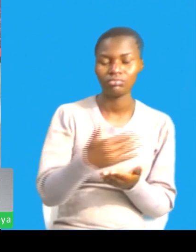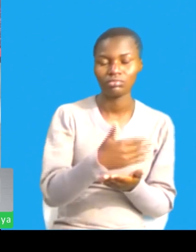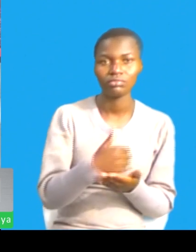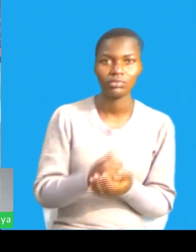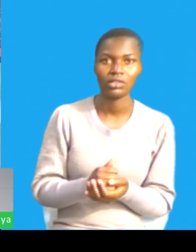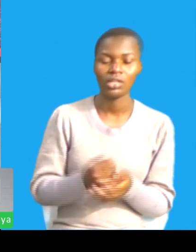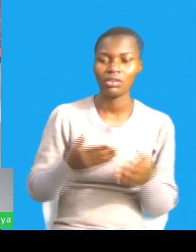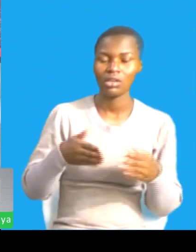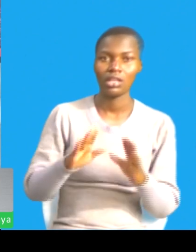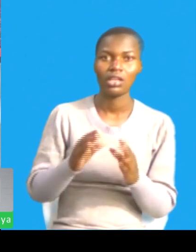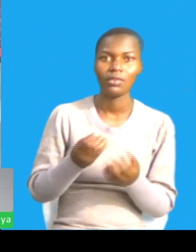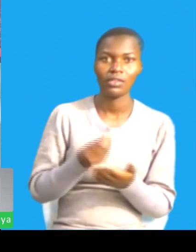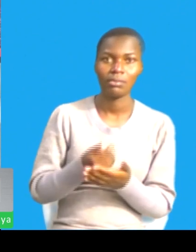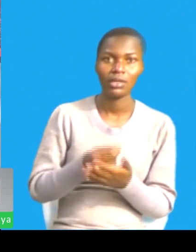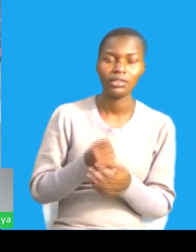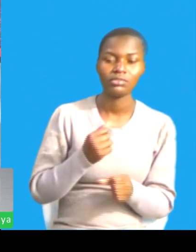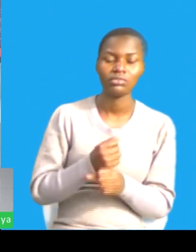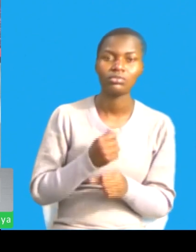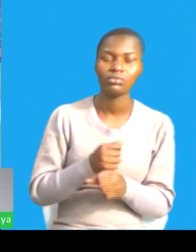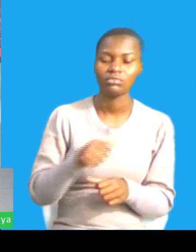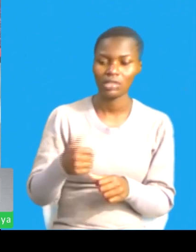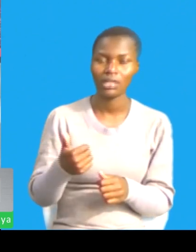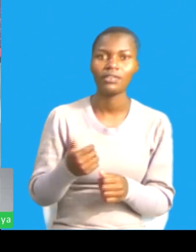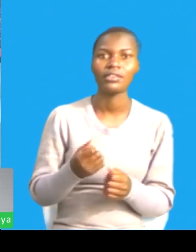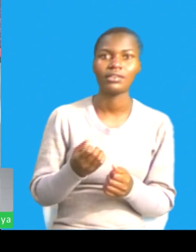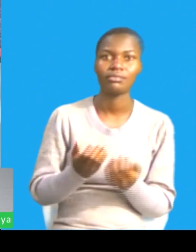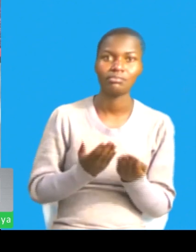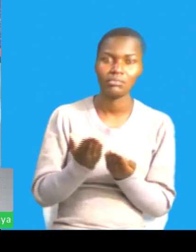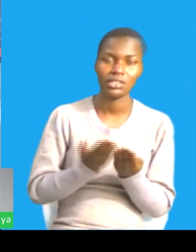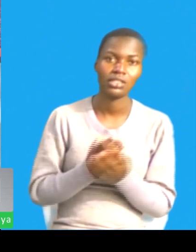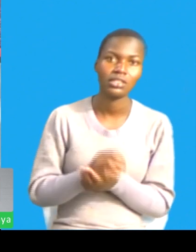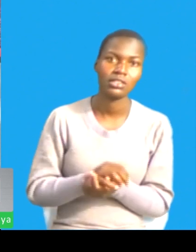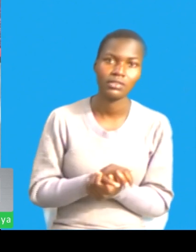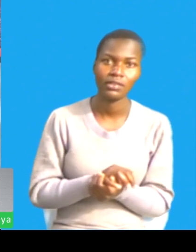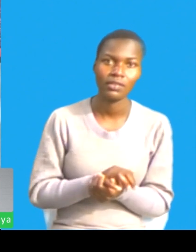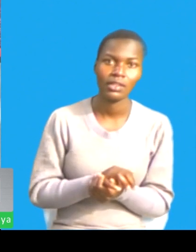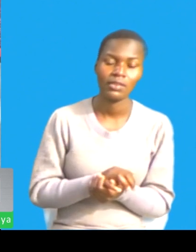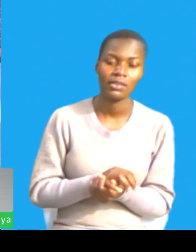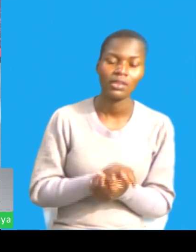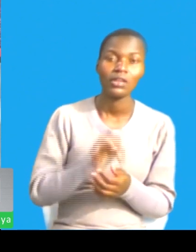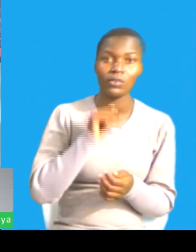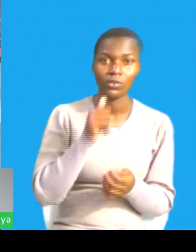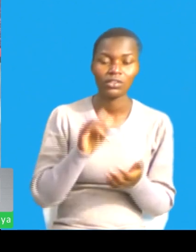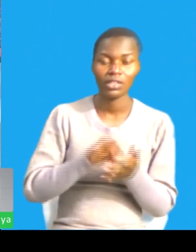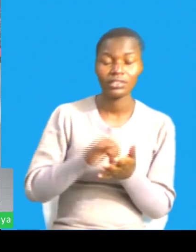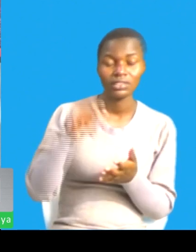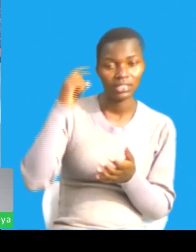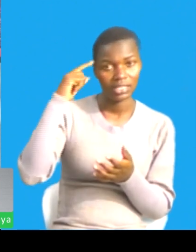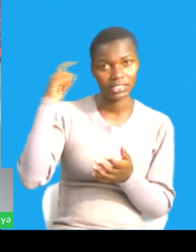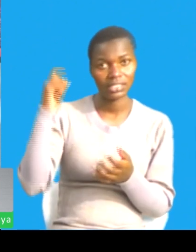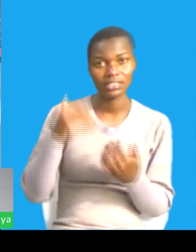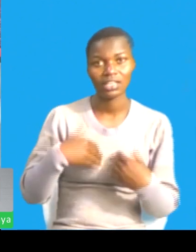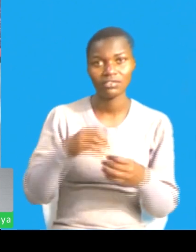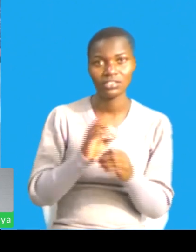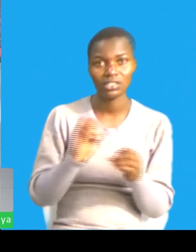pesa ifanye kazi nyingine. So I think we are not si ati hatuna ideas ya kujaribu kuleta